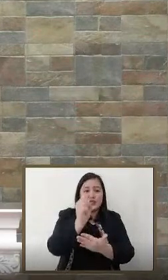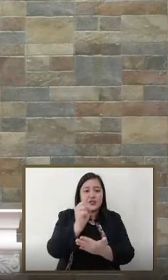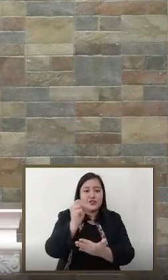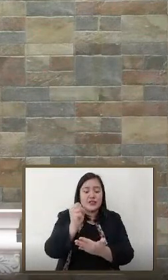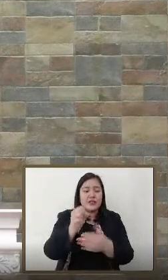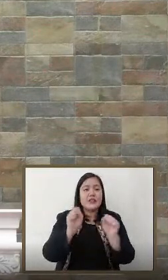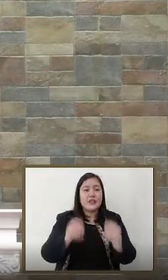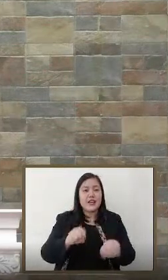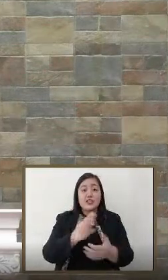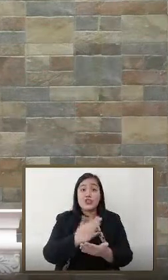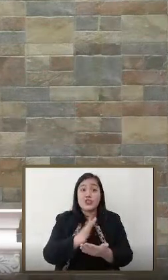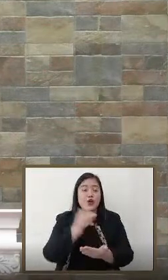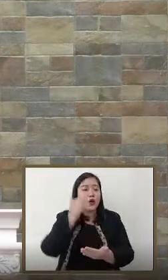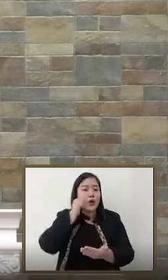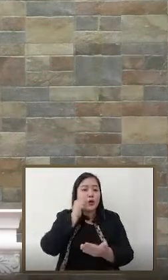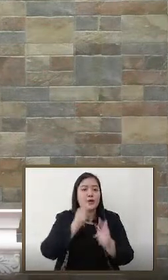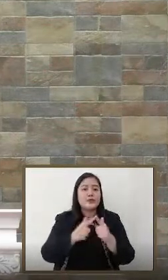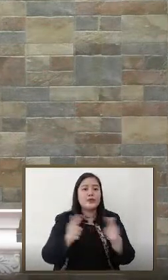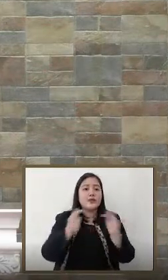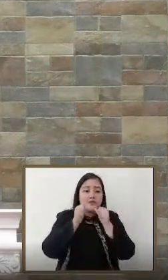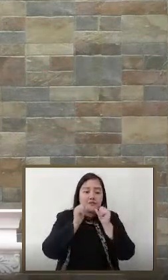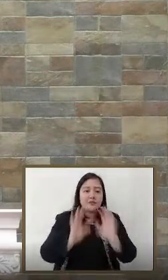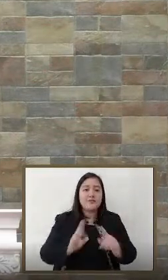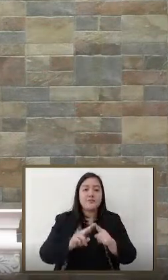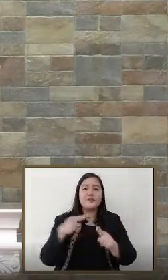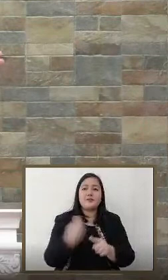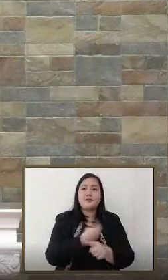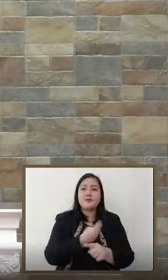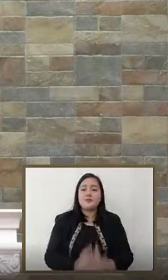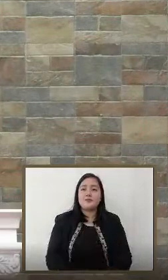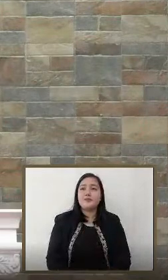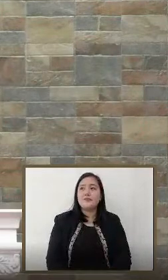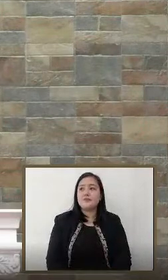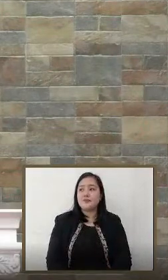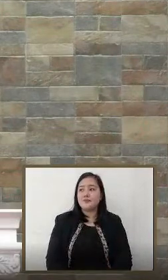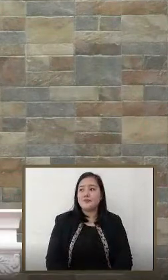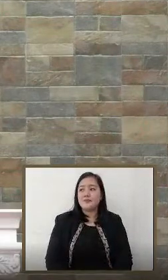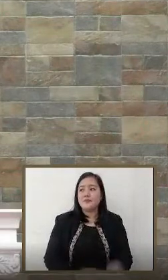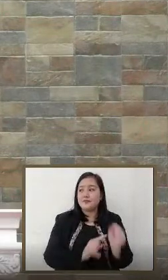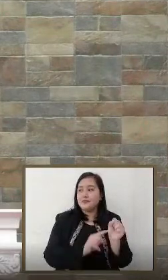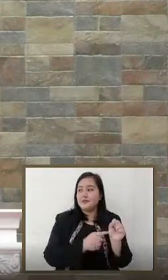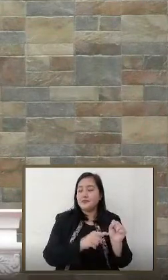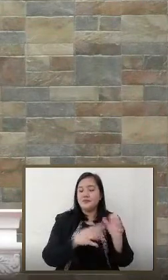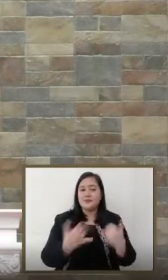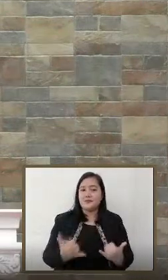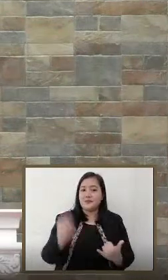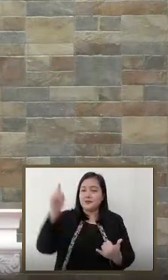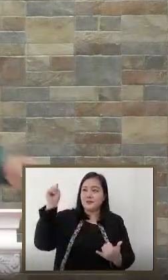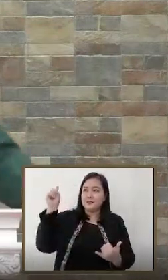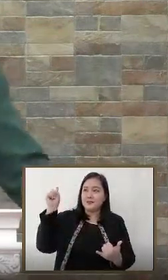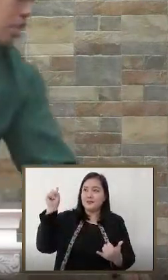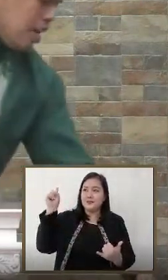again, ay magsimula na po tayo sa pagbibigay ng testimony. Sige, sino muna? Yeah, palakpakan po natin.